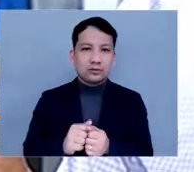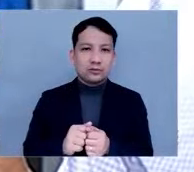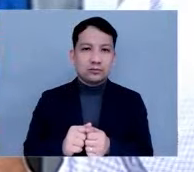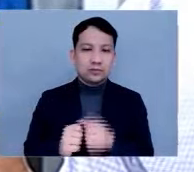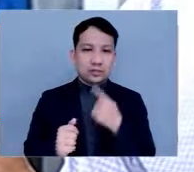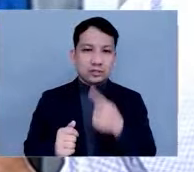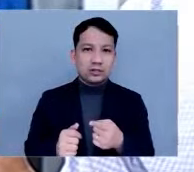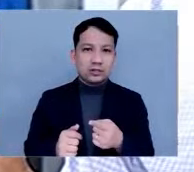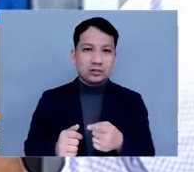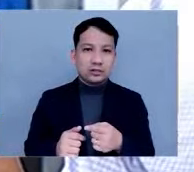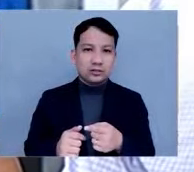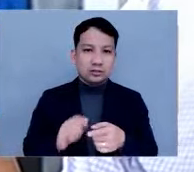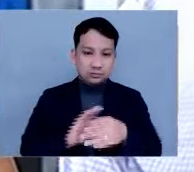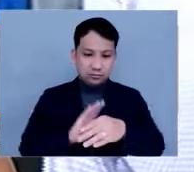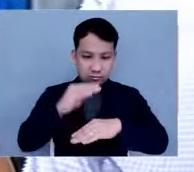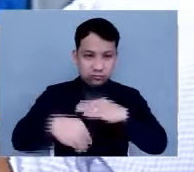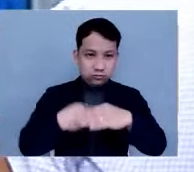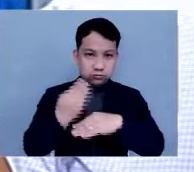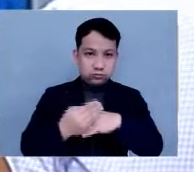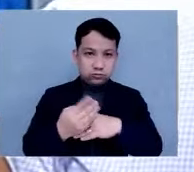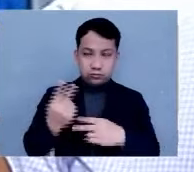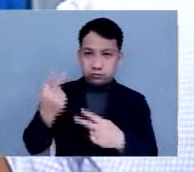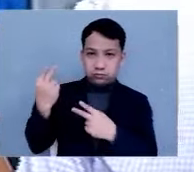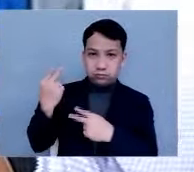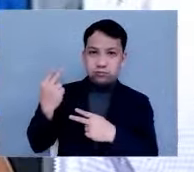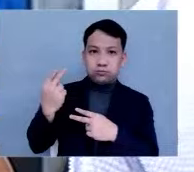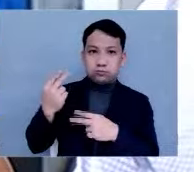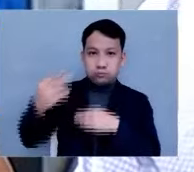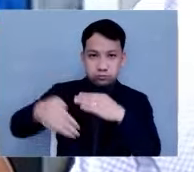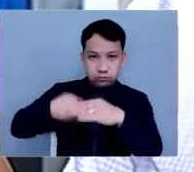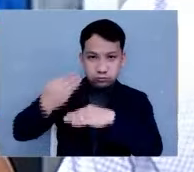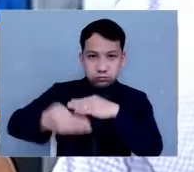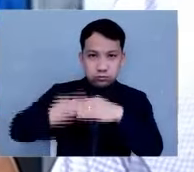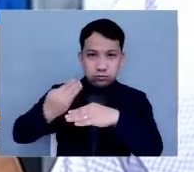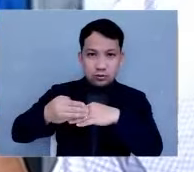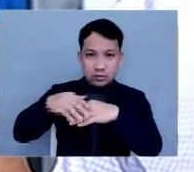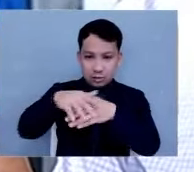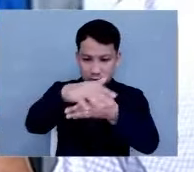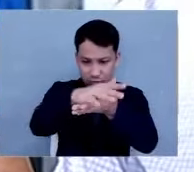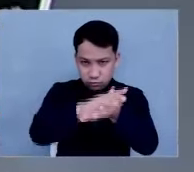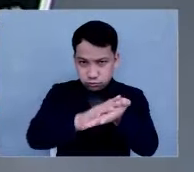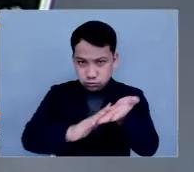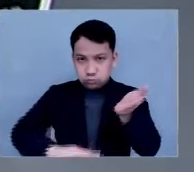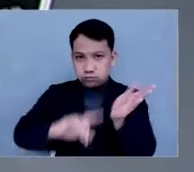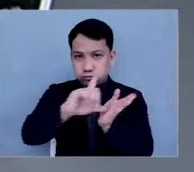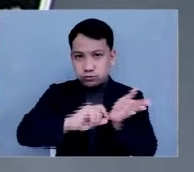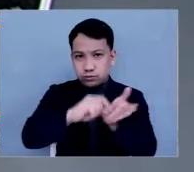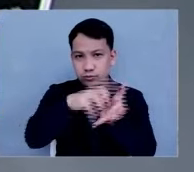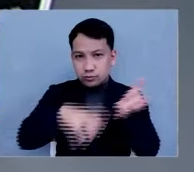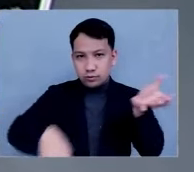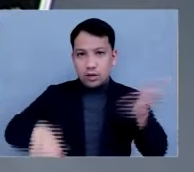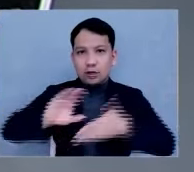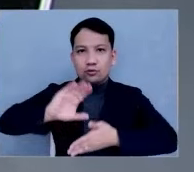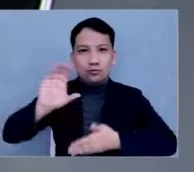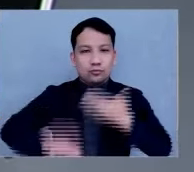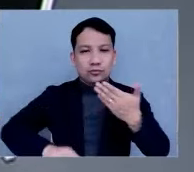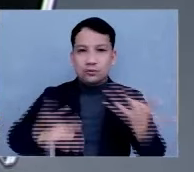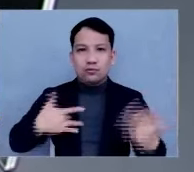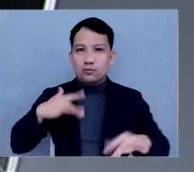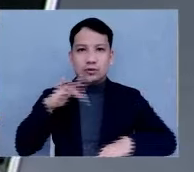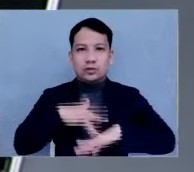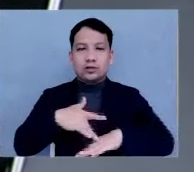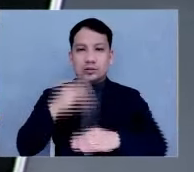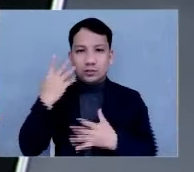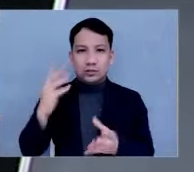from rolyo ng papel, nakikita nyo sa likod nyo, hanggang dulo, finished ballot na siya. Walang hahawak ng ballot. Yun na